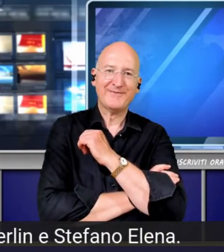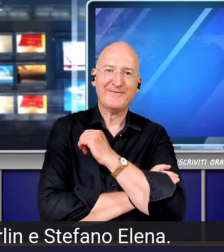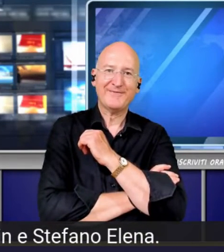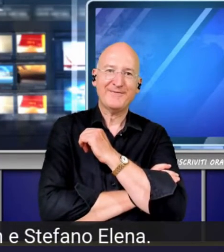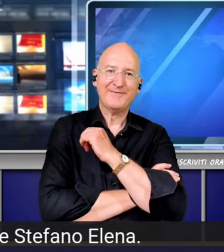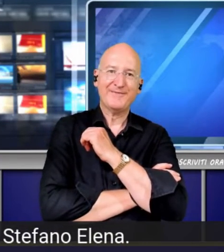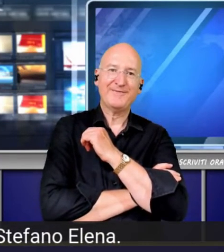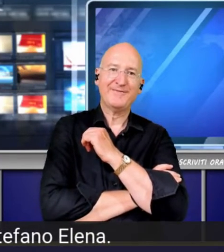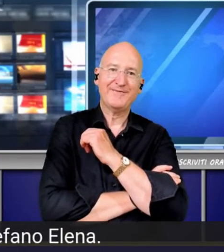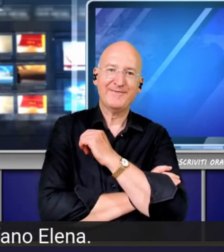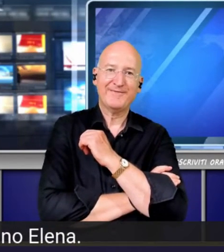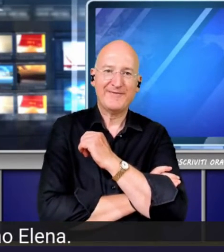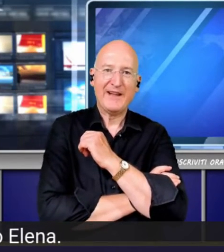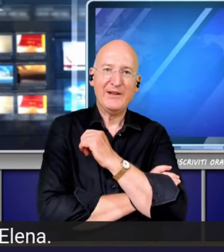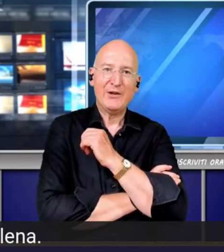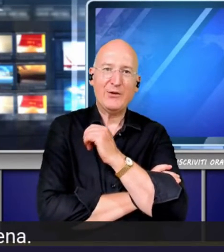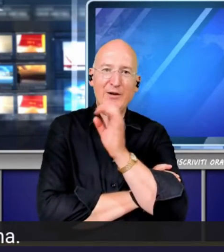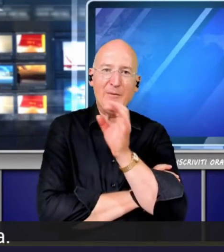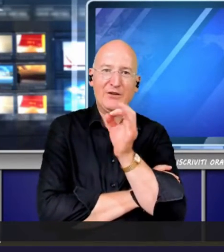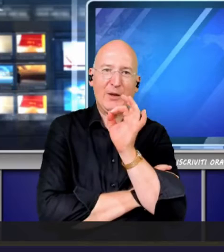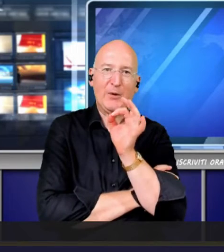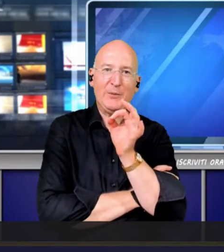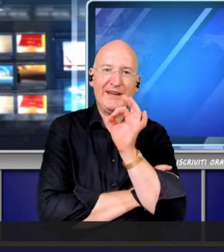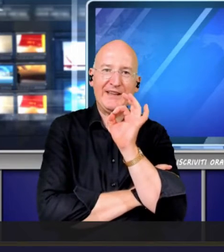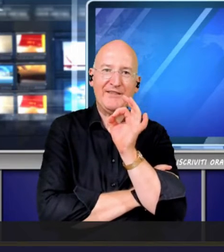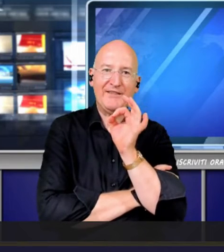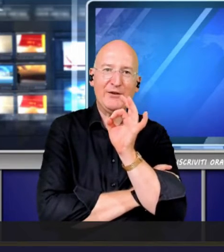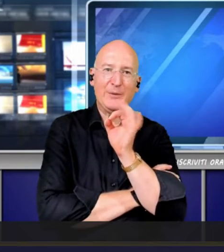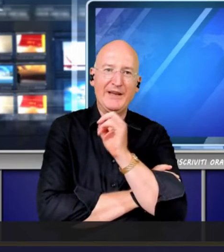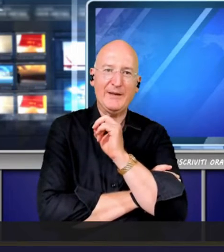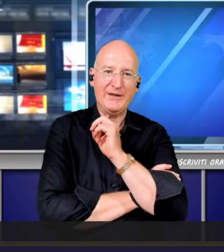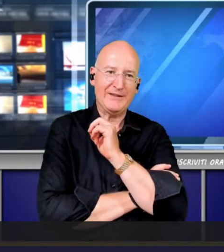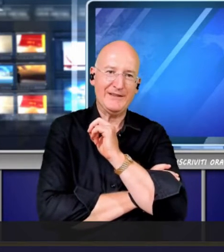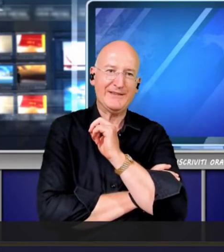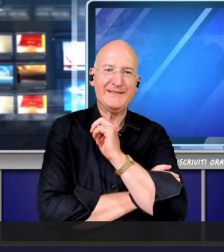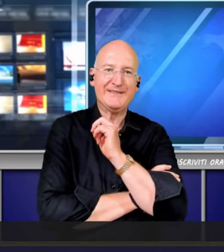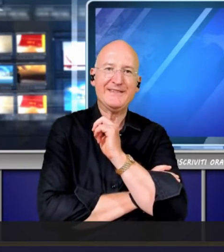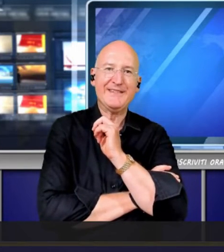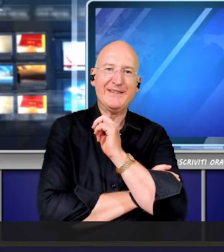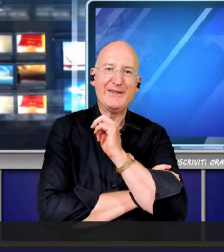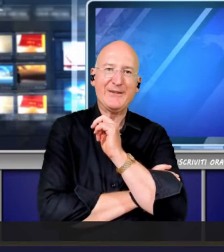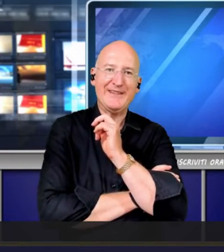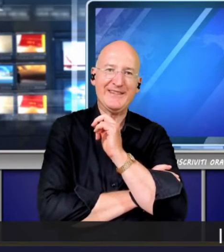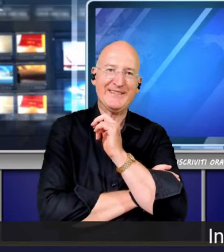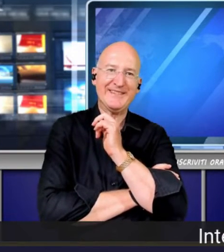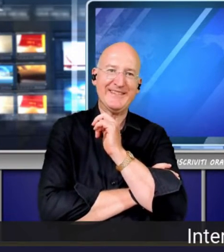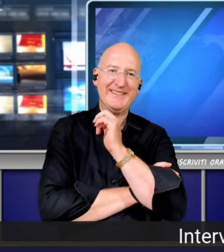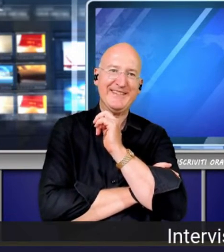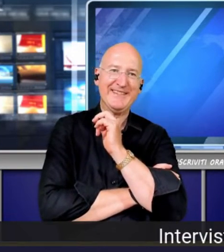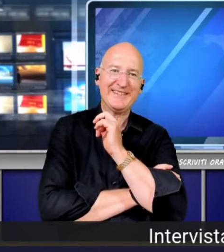una cosa entusiasmante. Lei Con che il ha metto a contato. pompiere ti vedevo bene però, eh.